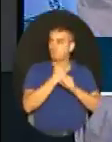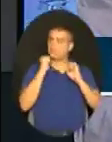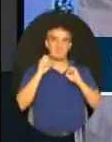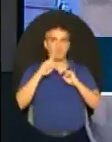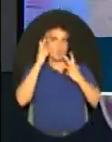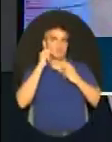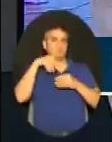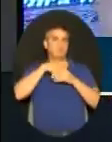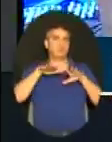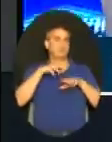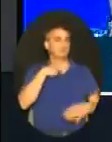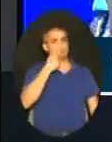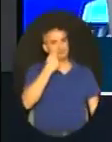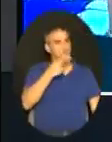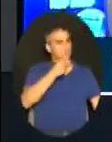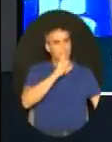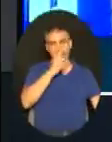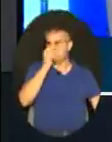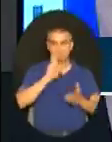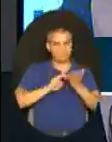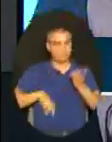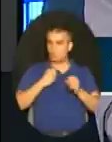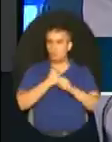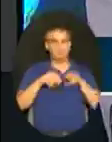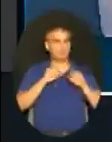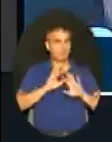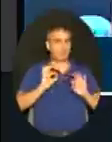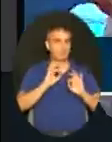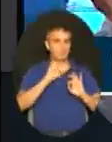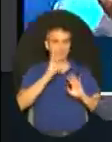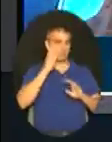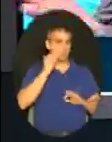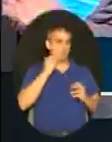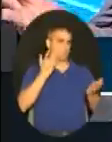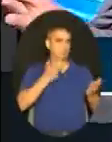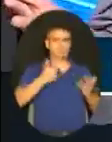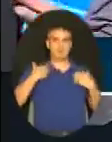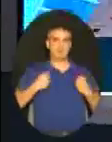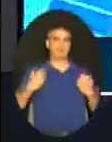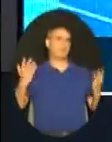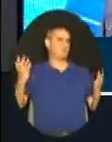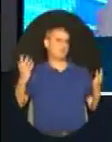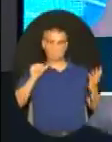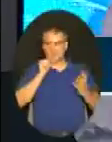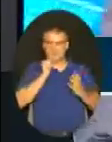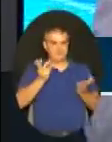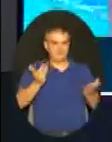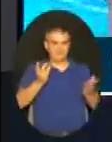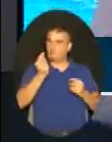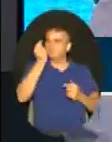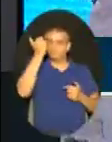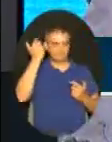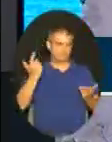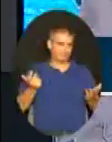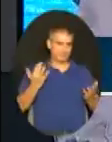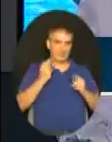הבלתי צפוי בתוך הממשלה. אבל אם אני מסתכל אחורה, הוא לא יצא ממשלות, הוא לא גרם לבחירות, והוא גם מאוד מרוצה, הוא שר הביטחון. הוא לא רוצה שזה יהיה אפיזודה